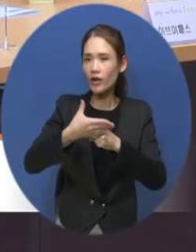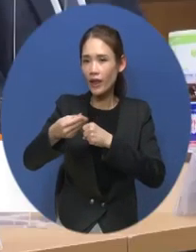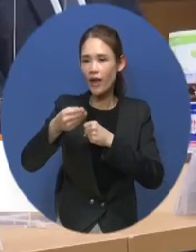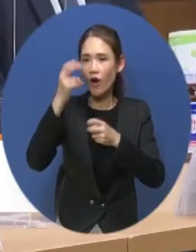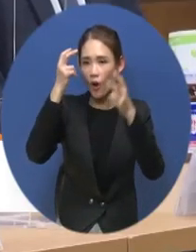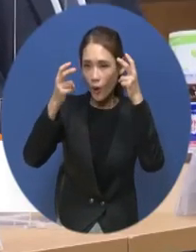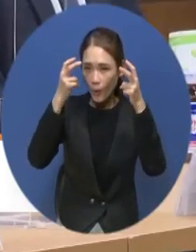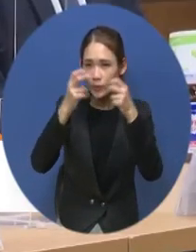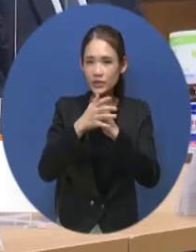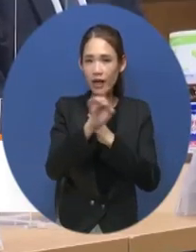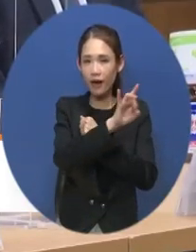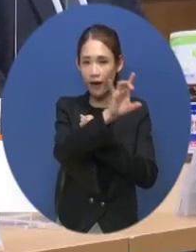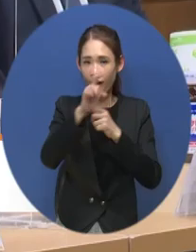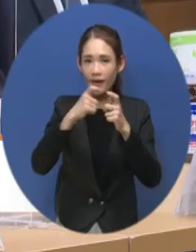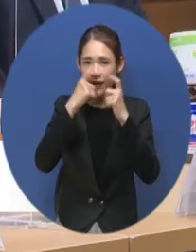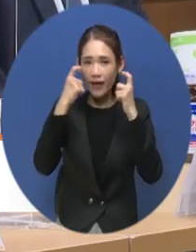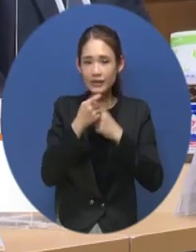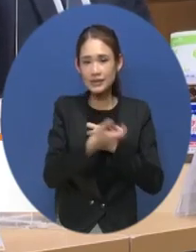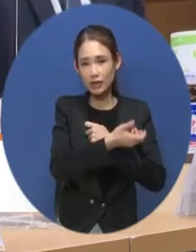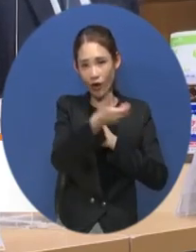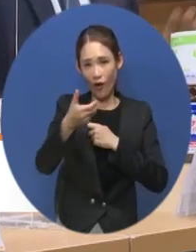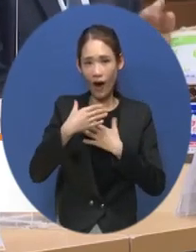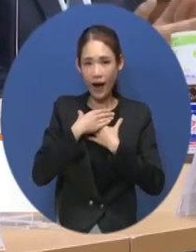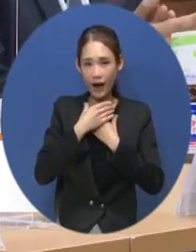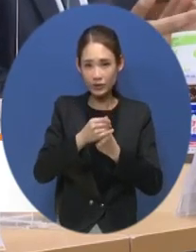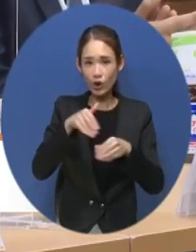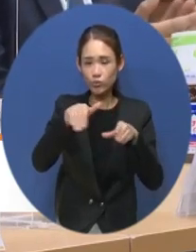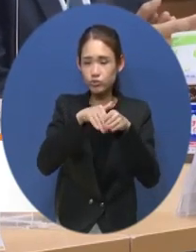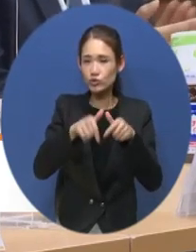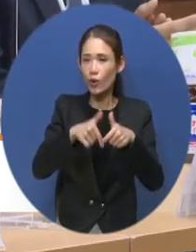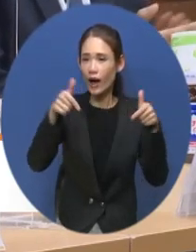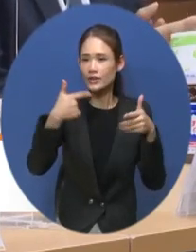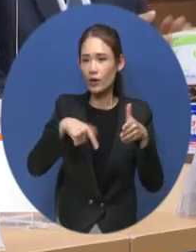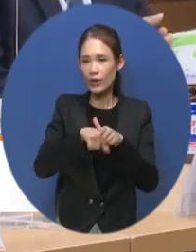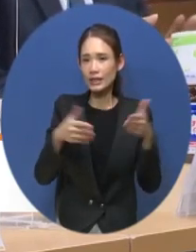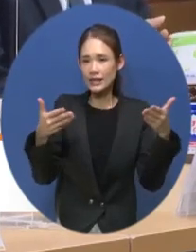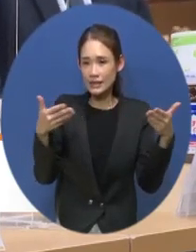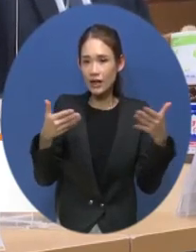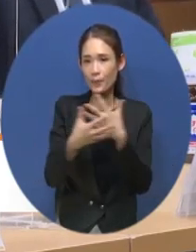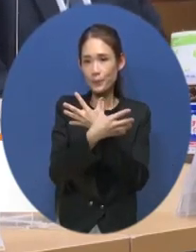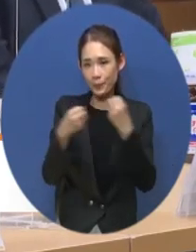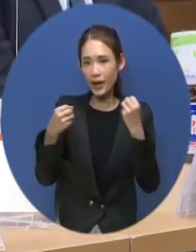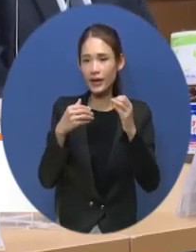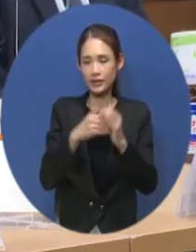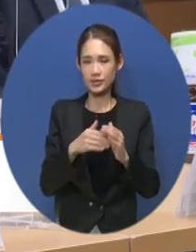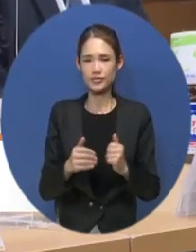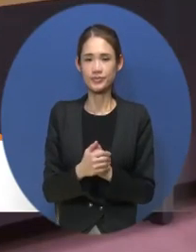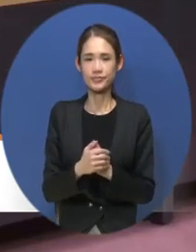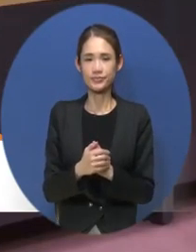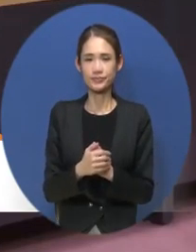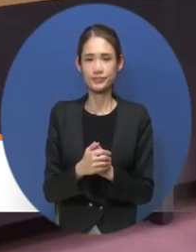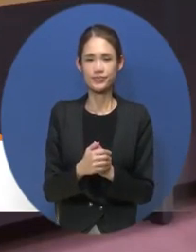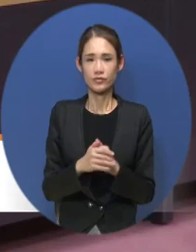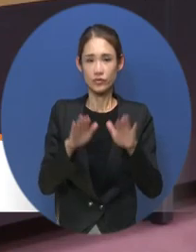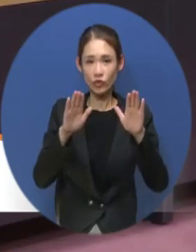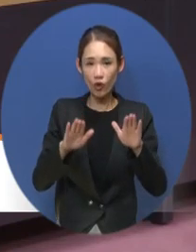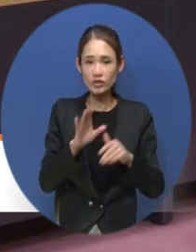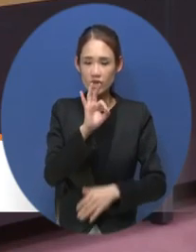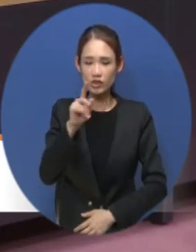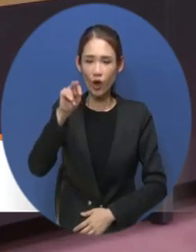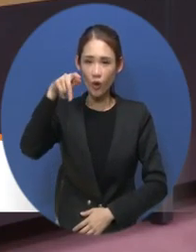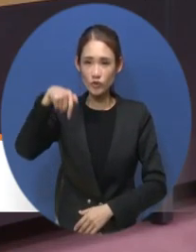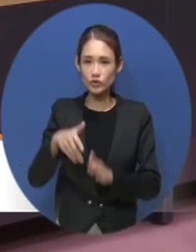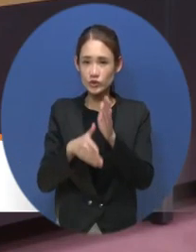대표들과 개인형 이동장치 안전이용 문화 확산을 위한 업무 협약을 체결했습니다. 현재